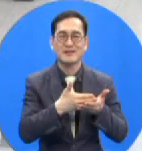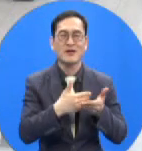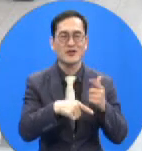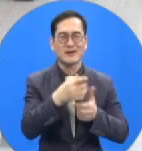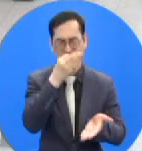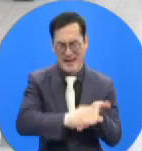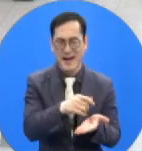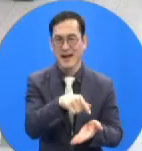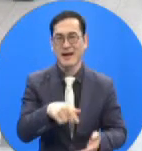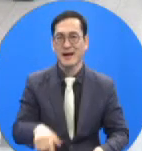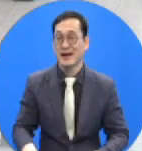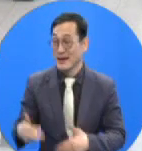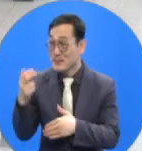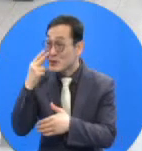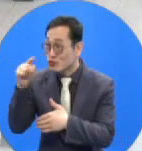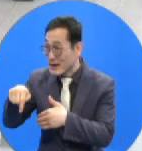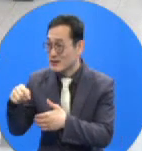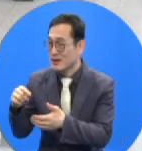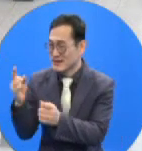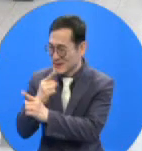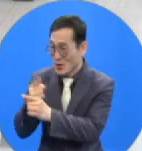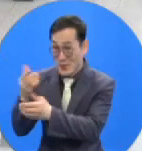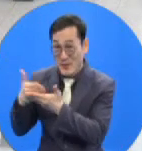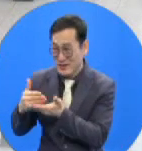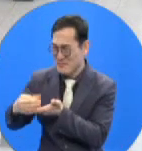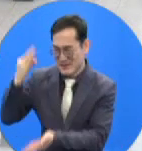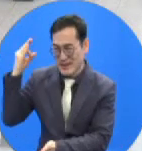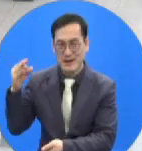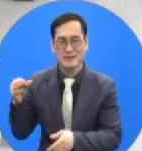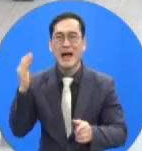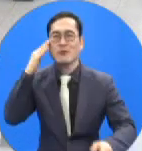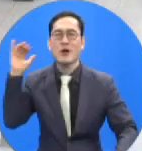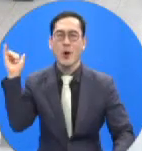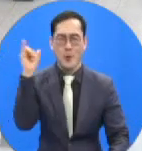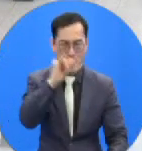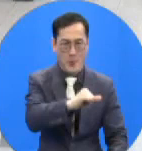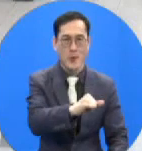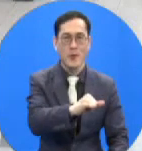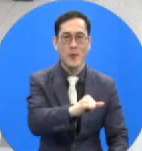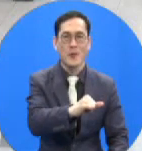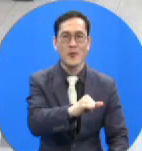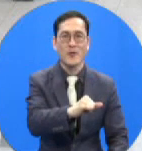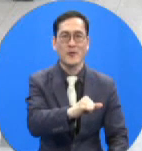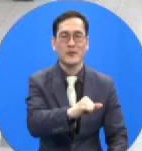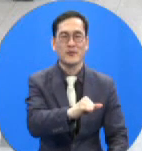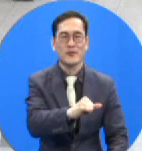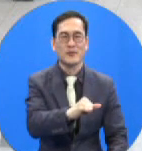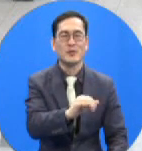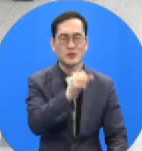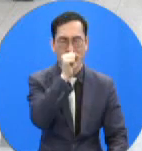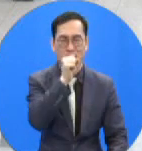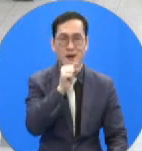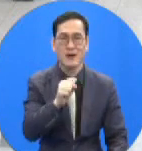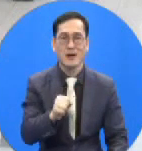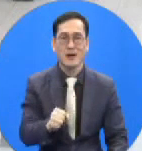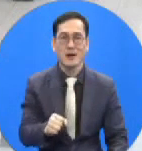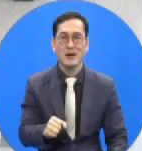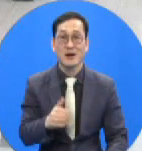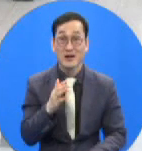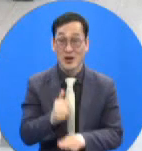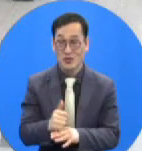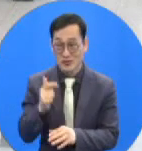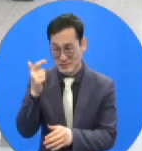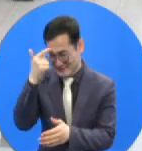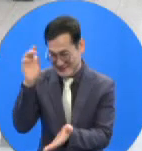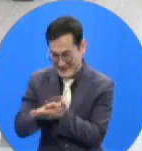다 합쳐도 미국에서 치료받는 것보다 싸다는 얘기가 나온다. 한국에 무사히 돌아가면 치료받기 수월할 것이라는 판단하에 무리하게 해열제를 복용한